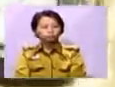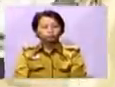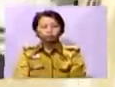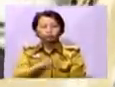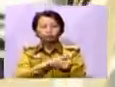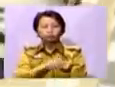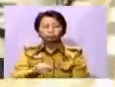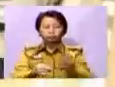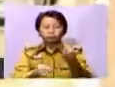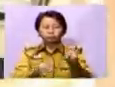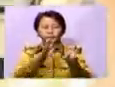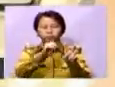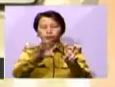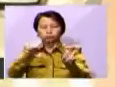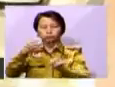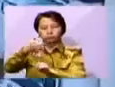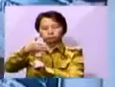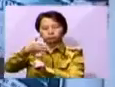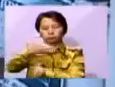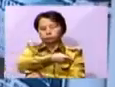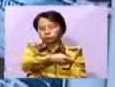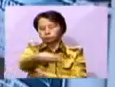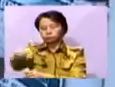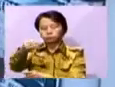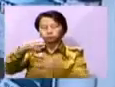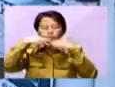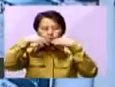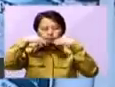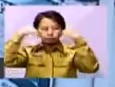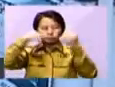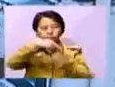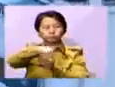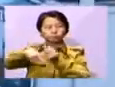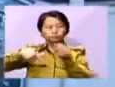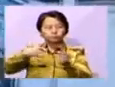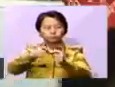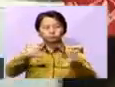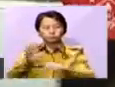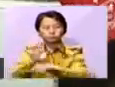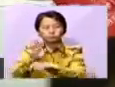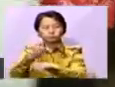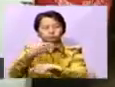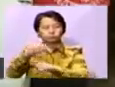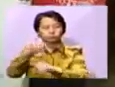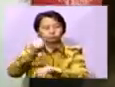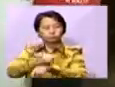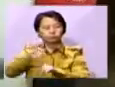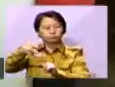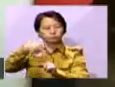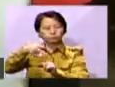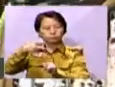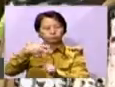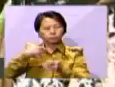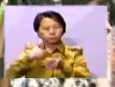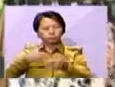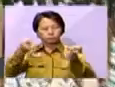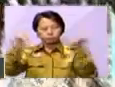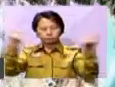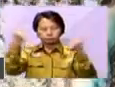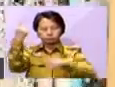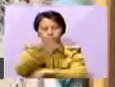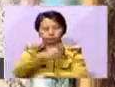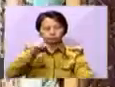Sementara itu, 200 jalur gemilang diedar bagi menceriakan suasana di premis perniagaan di Teluk Bahang, Pulau Pinang menjelang sambutan